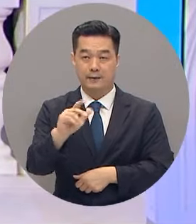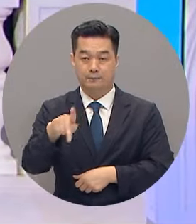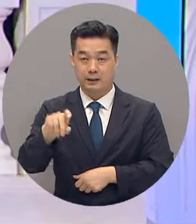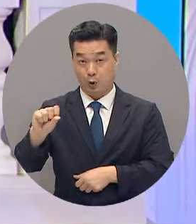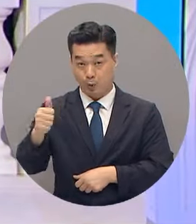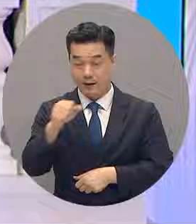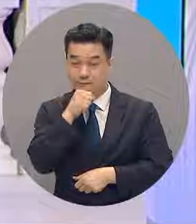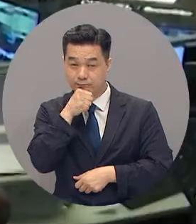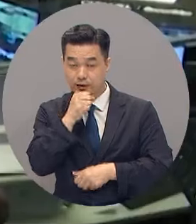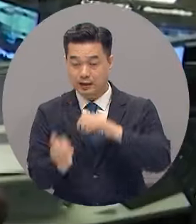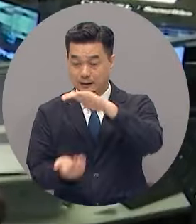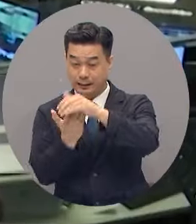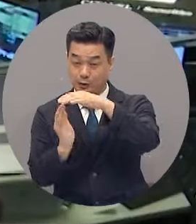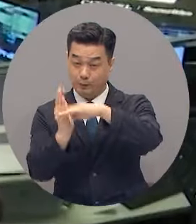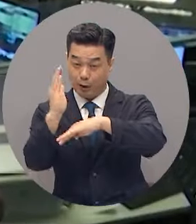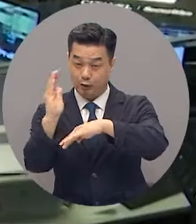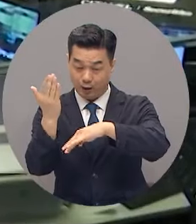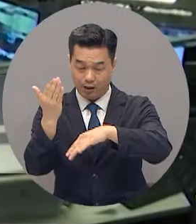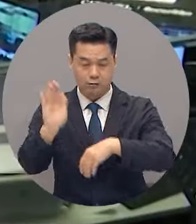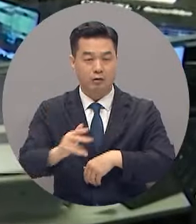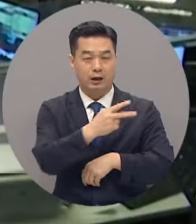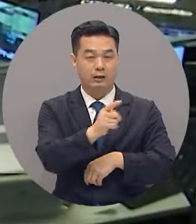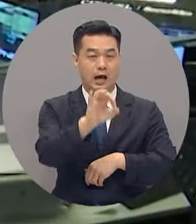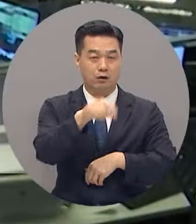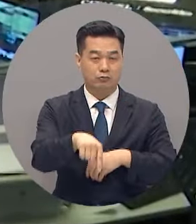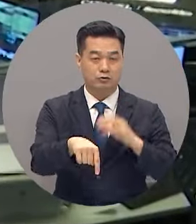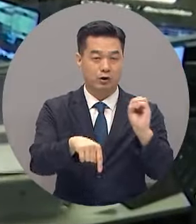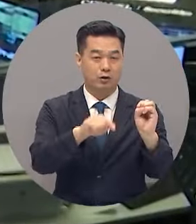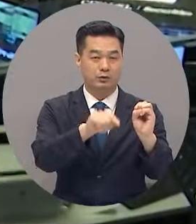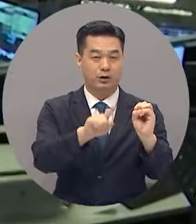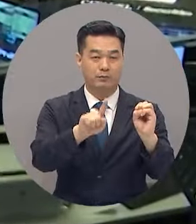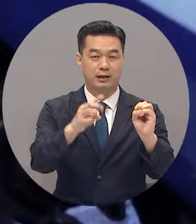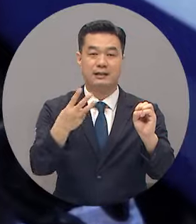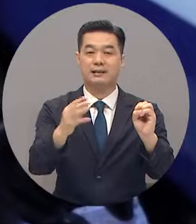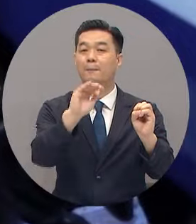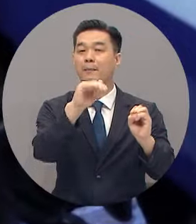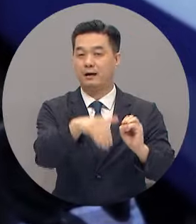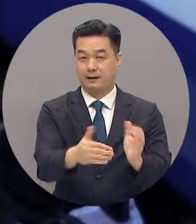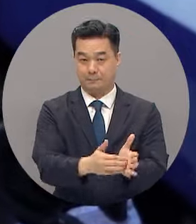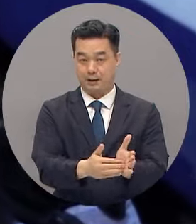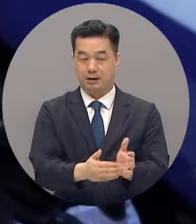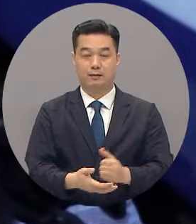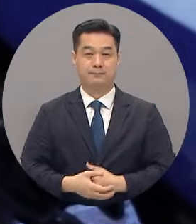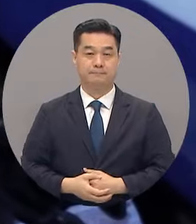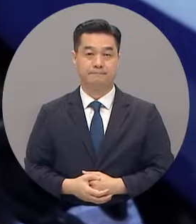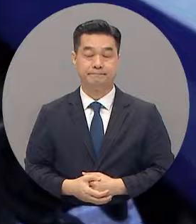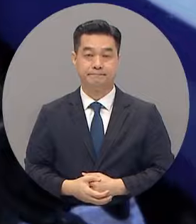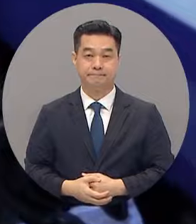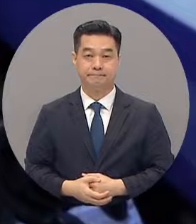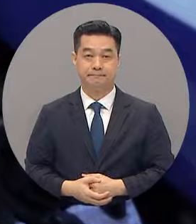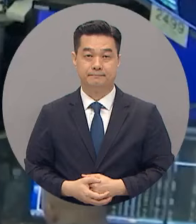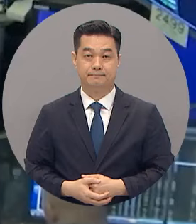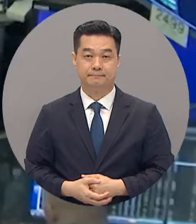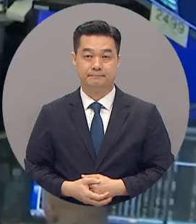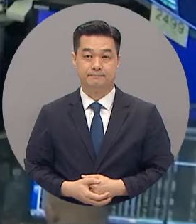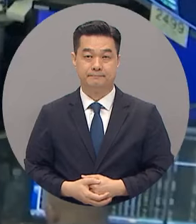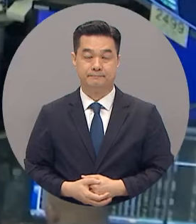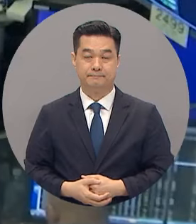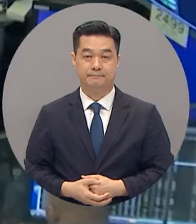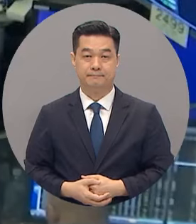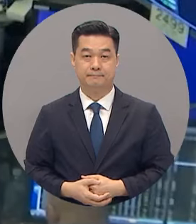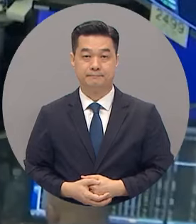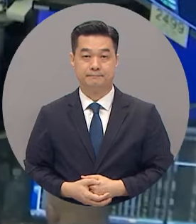최고치를 경신한 반면 다운은 0.13% 하락 마감했습니다 뉴욕에서 MBC 뉴스